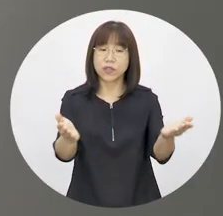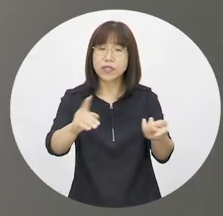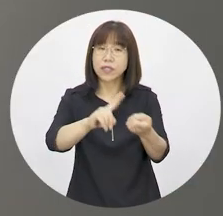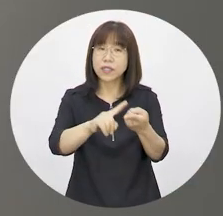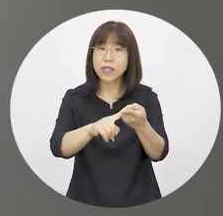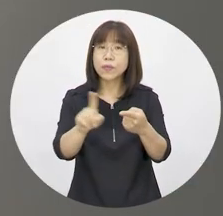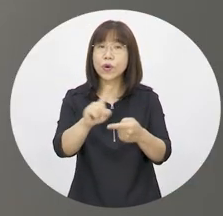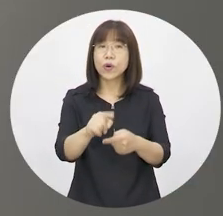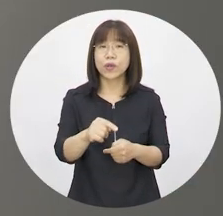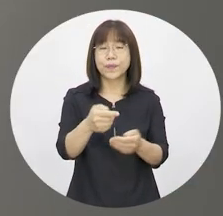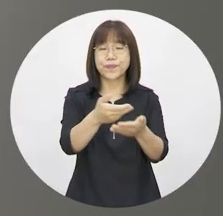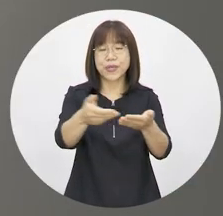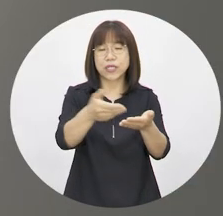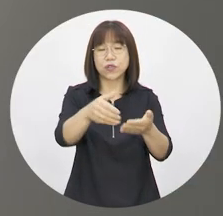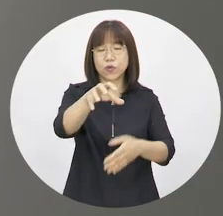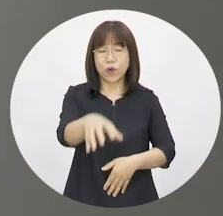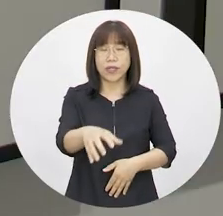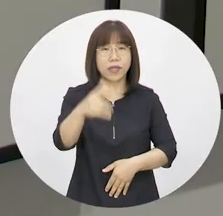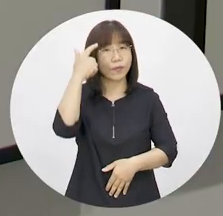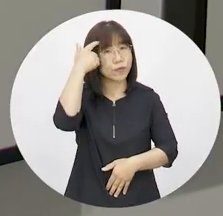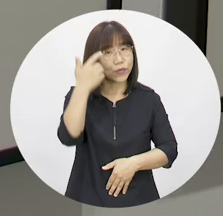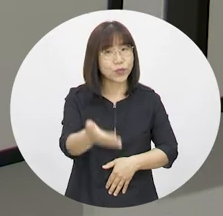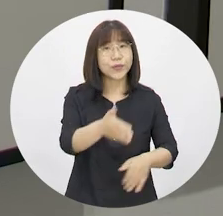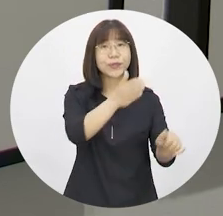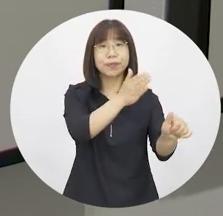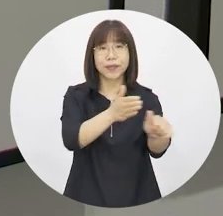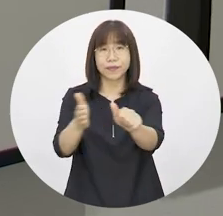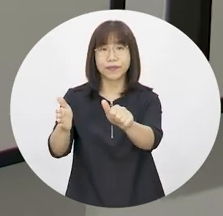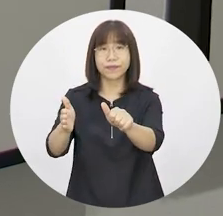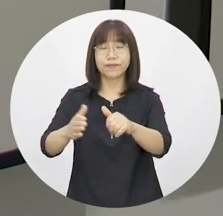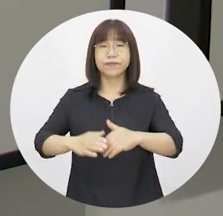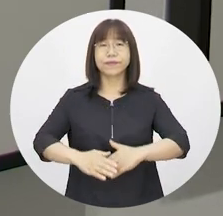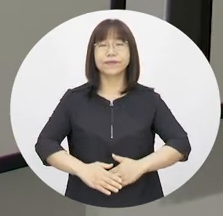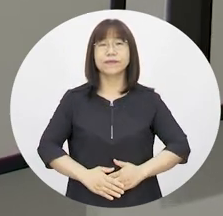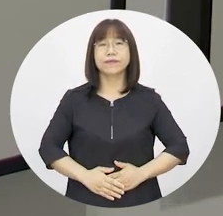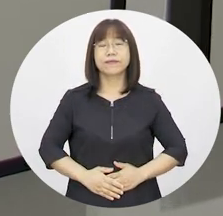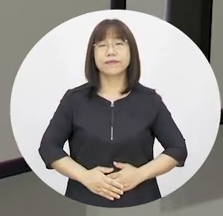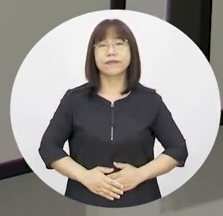기타 전시에 대한 자세한 사항은 겸재 정선 미술관 으로 문의하면 됩니다